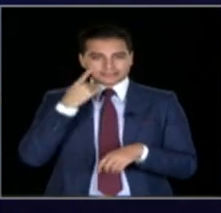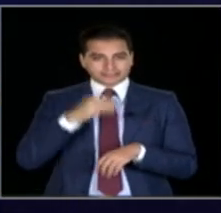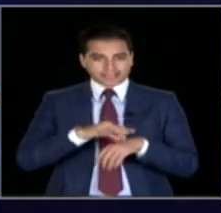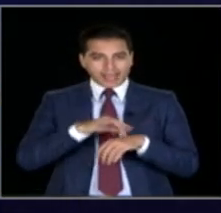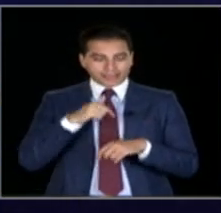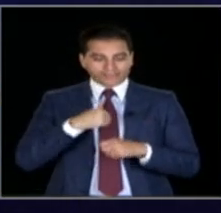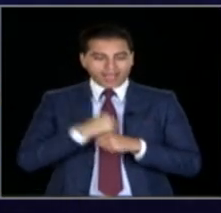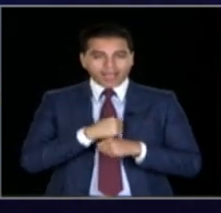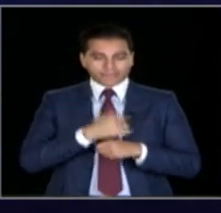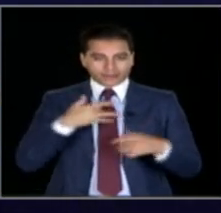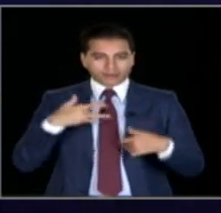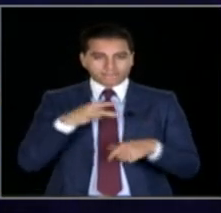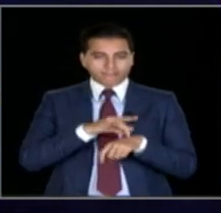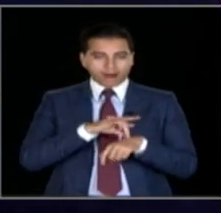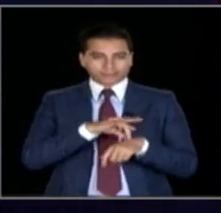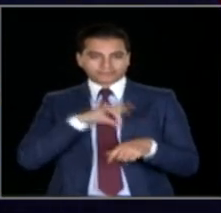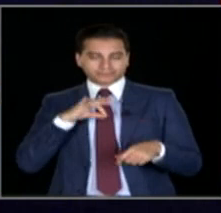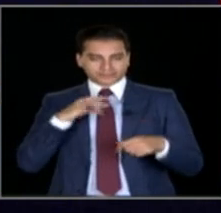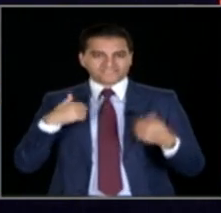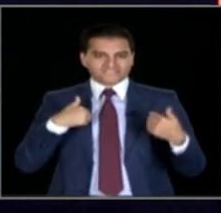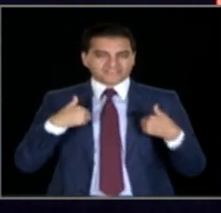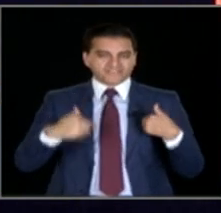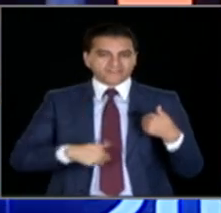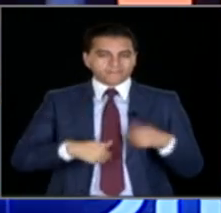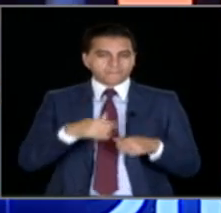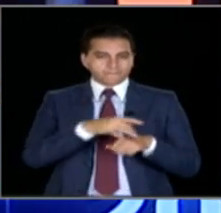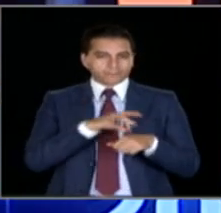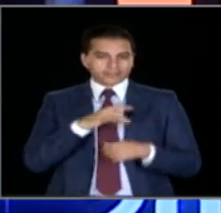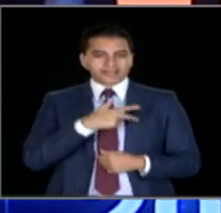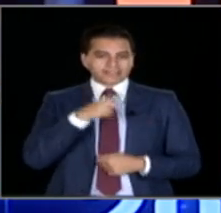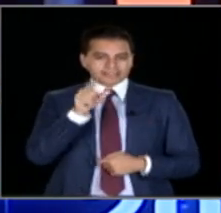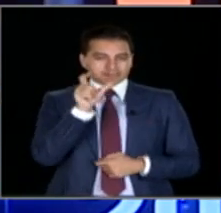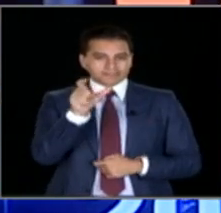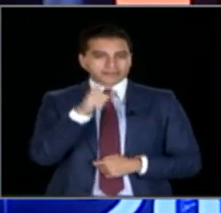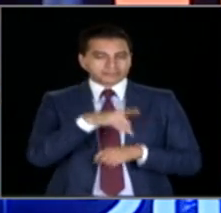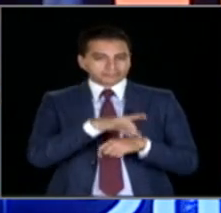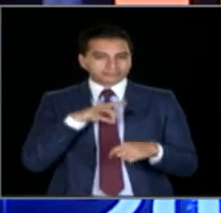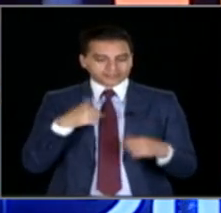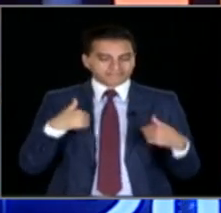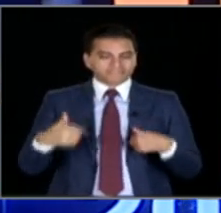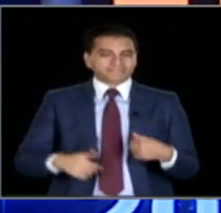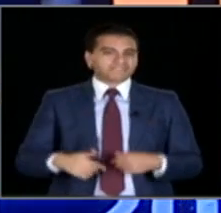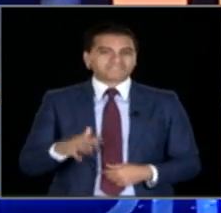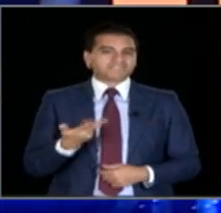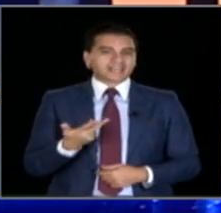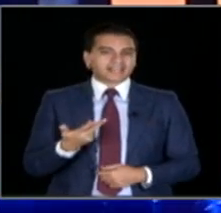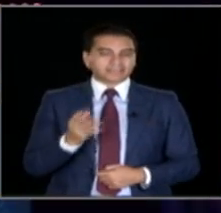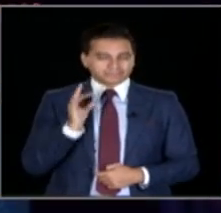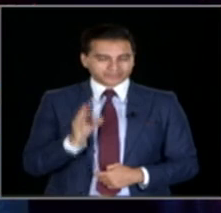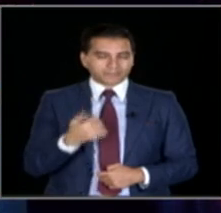مش هقدر أقول لكم أي معلومة. فات 10